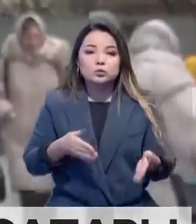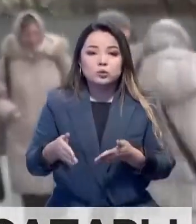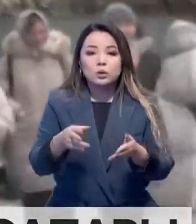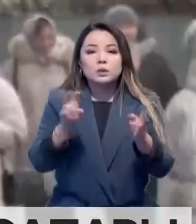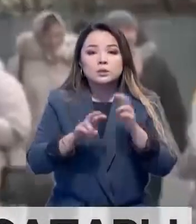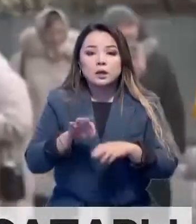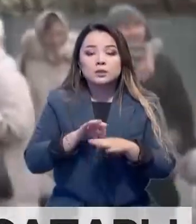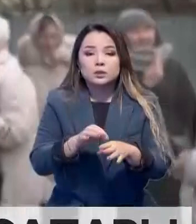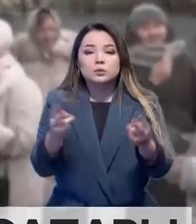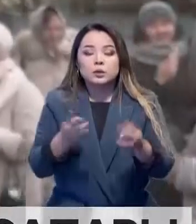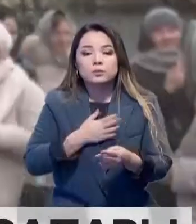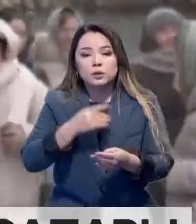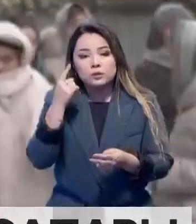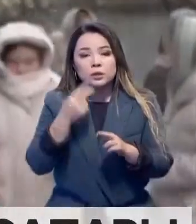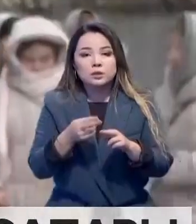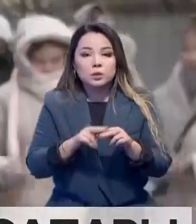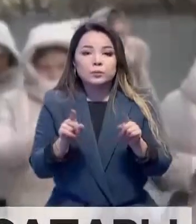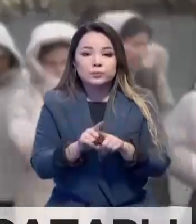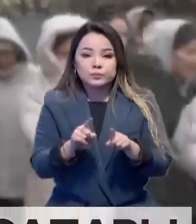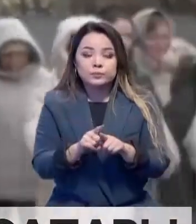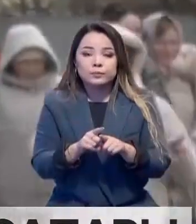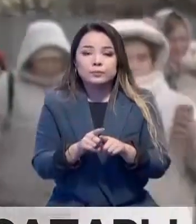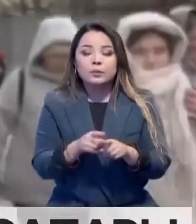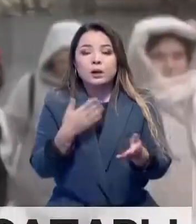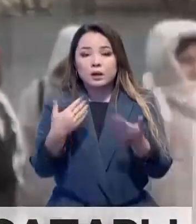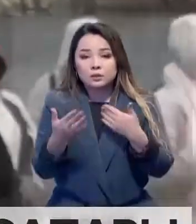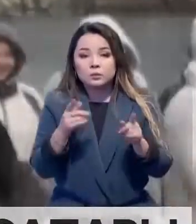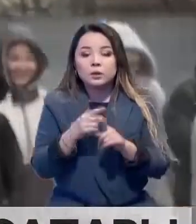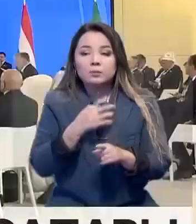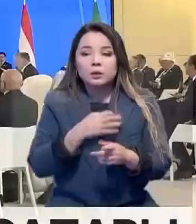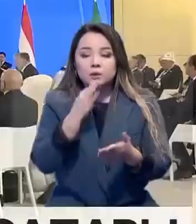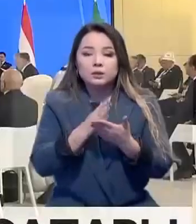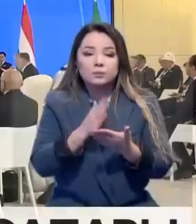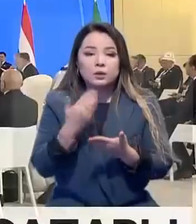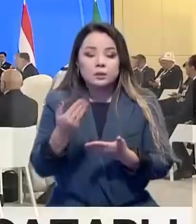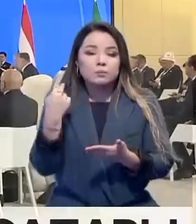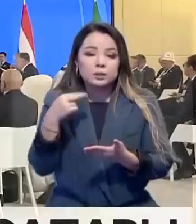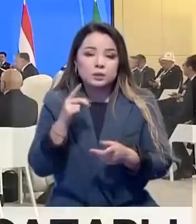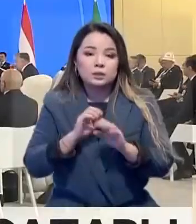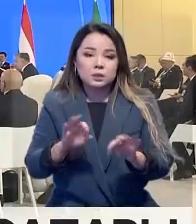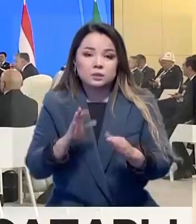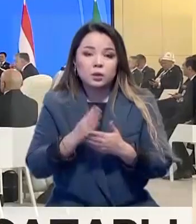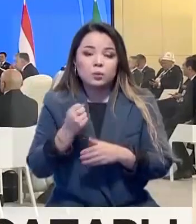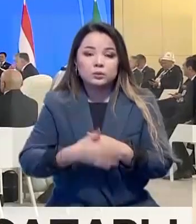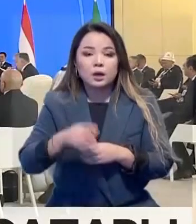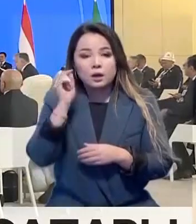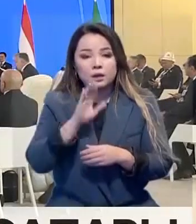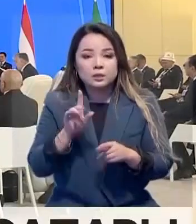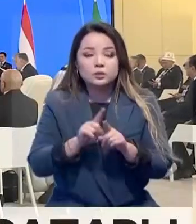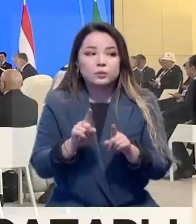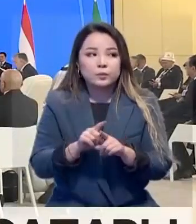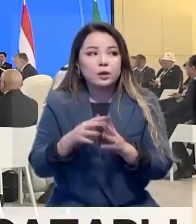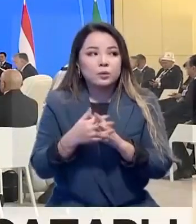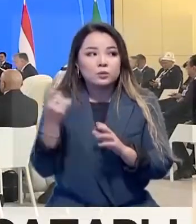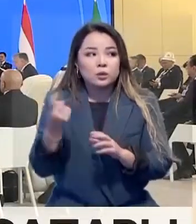іздестіруіміз керек бізге. Міне осы жағынан бұл жаңағы қарым-қатынастардың маңызы өте зор. Президент жиында Орталық Азия елдері арасындағы ауыл